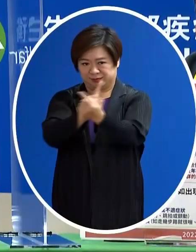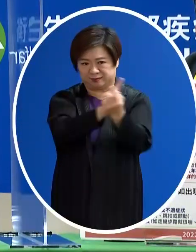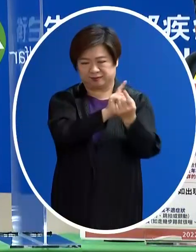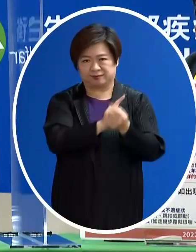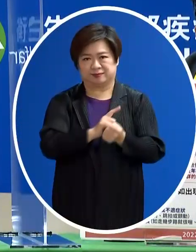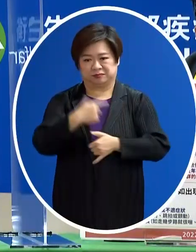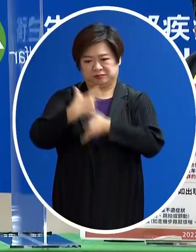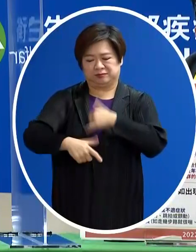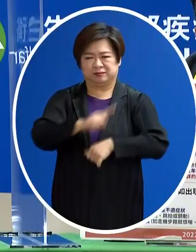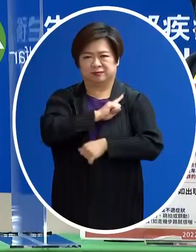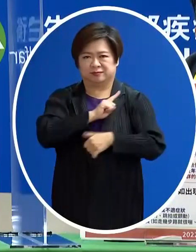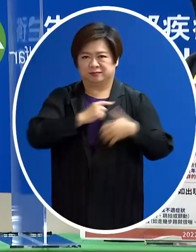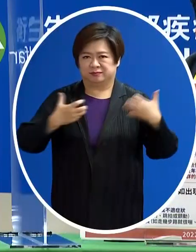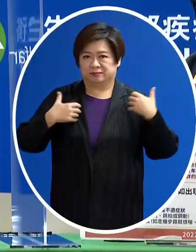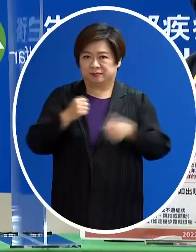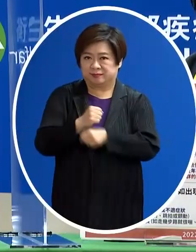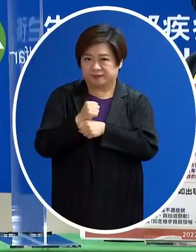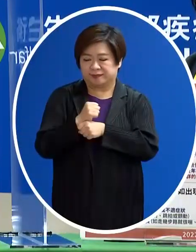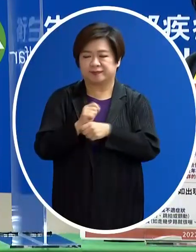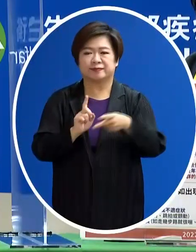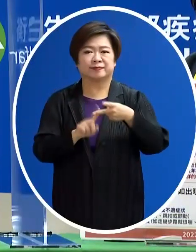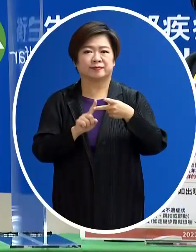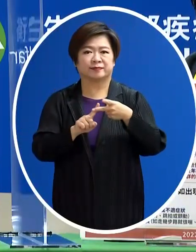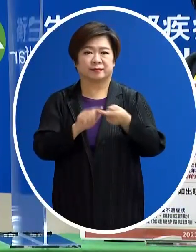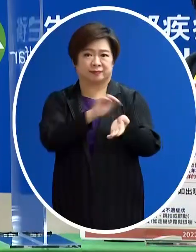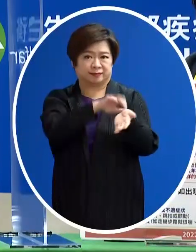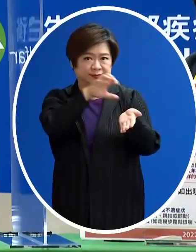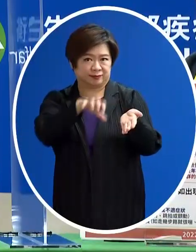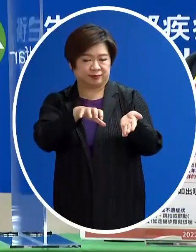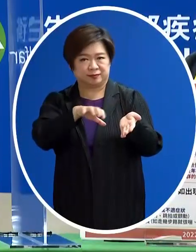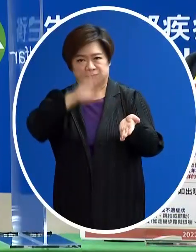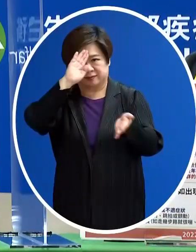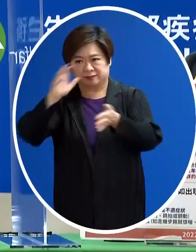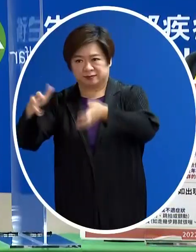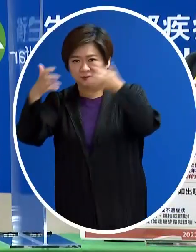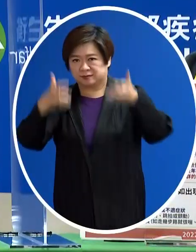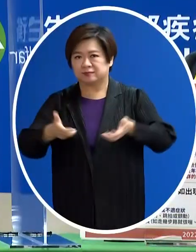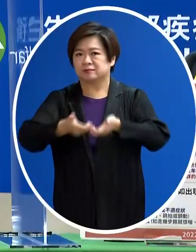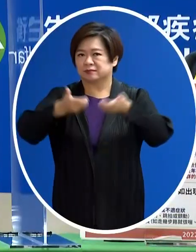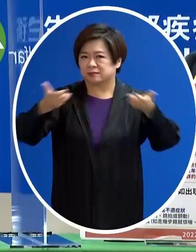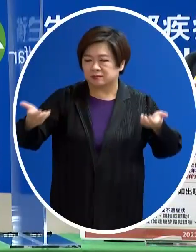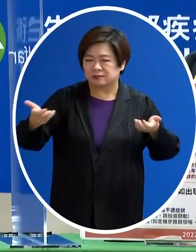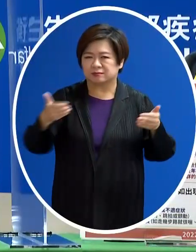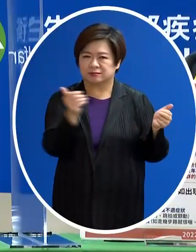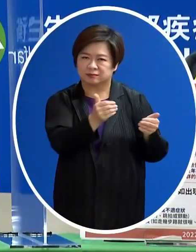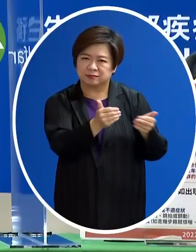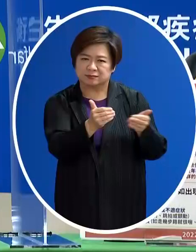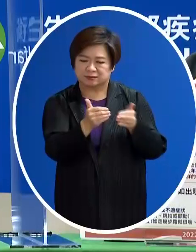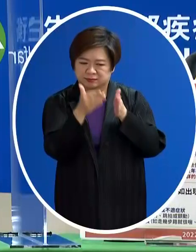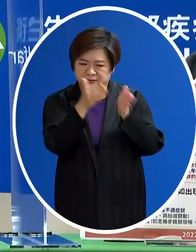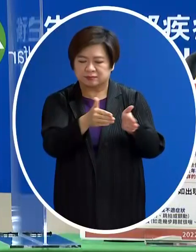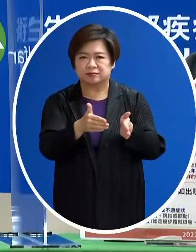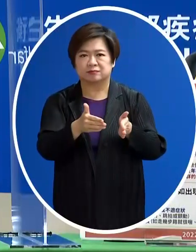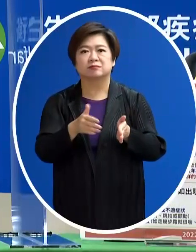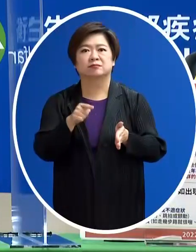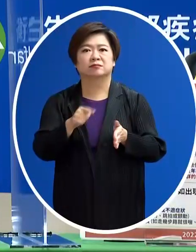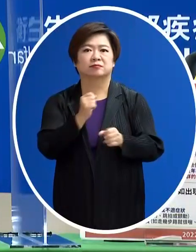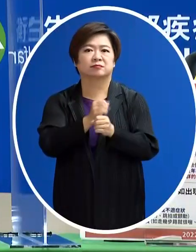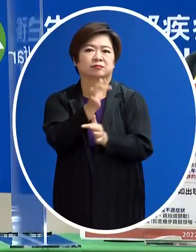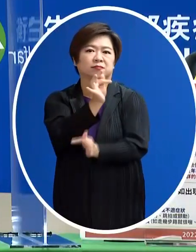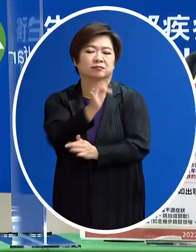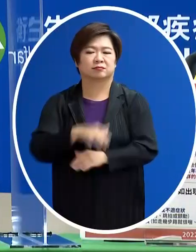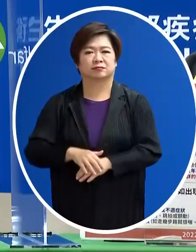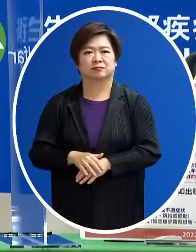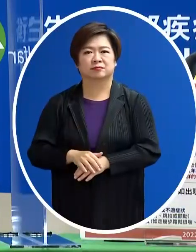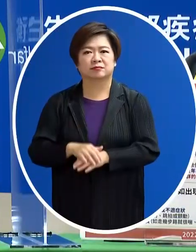管理，然后第二个哈，就在医院里面怎么样做轻症分流，这些做好，那就可以达到就是说，好，在